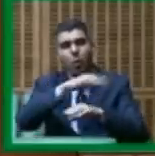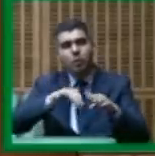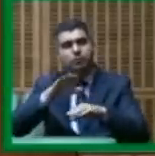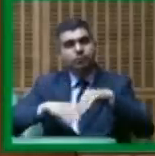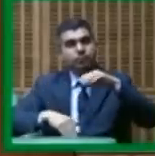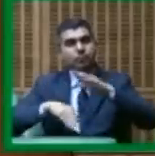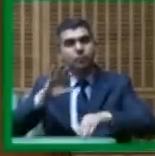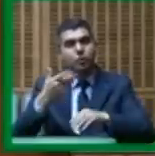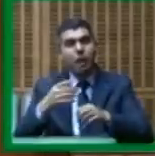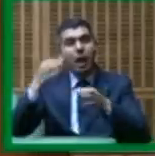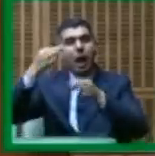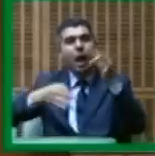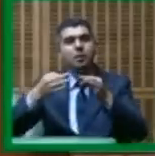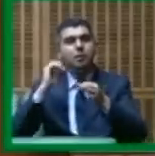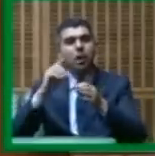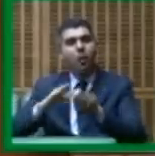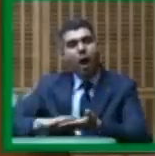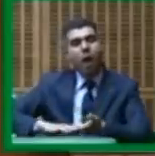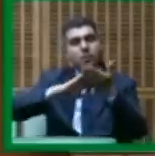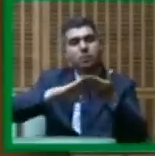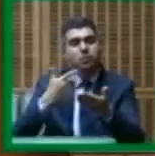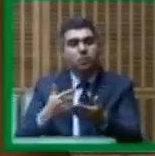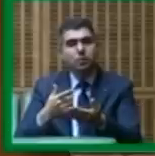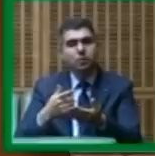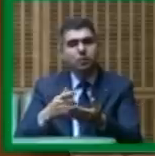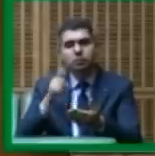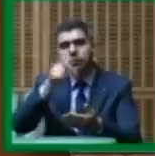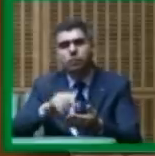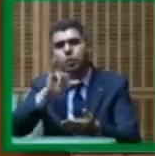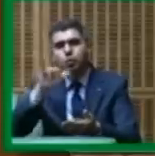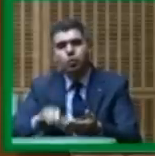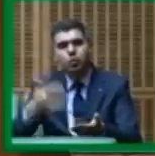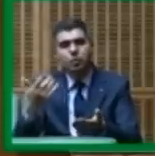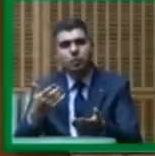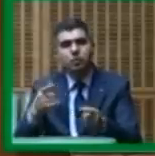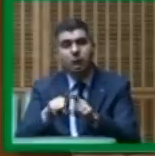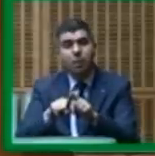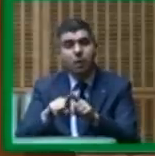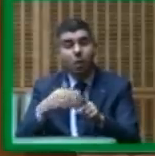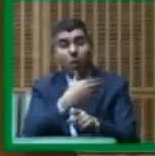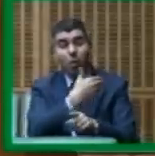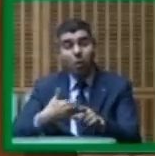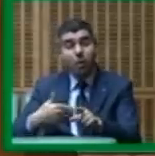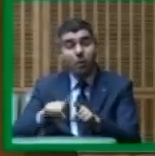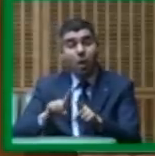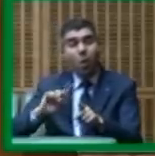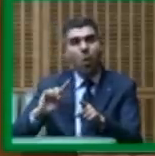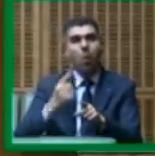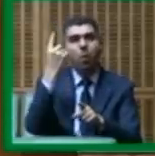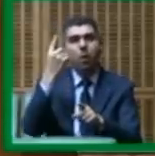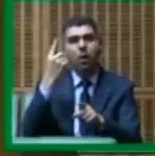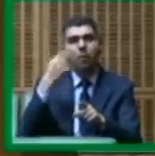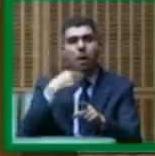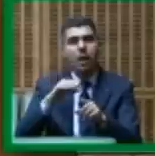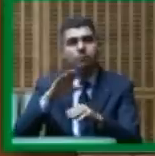حتى القضاء في بعض الاحيان إذا تخلت عنه الدولة خصوصا السلطة العليا لا قدر